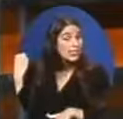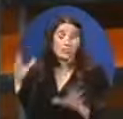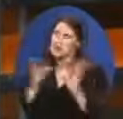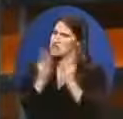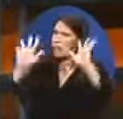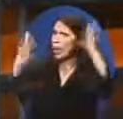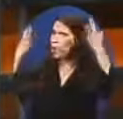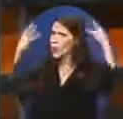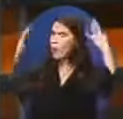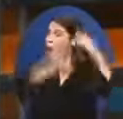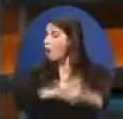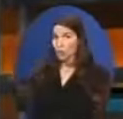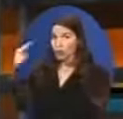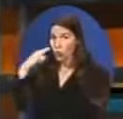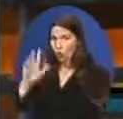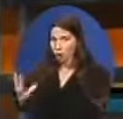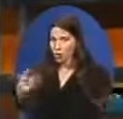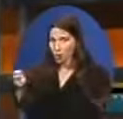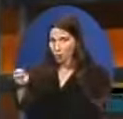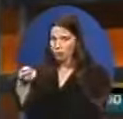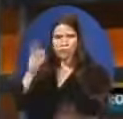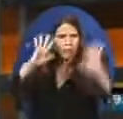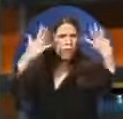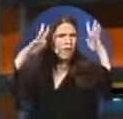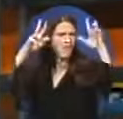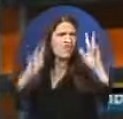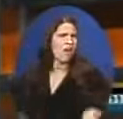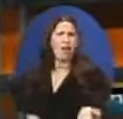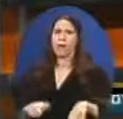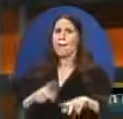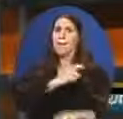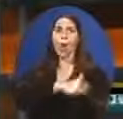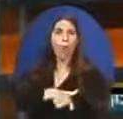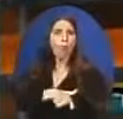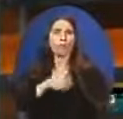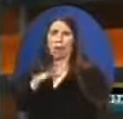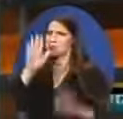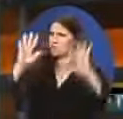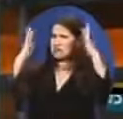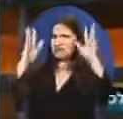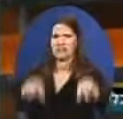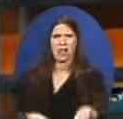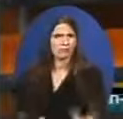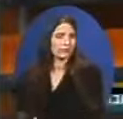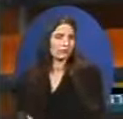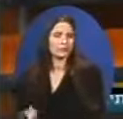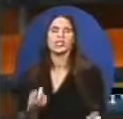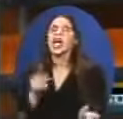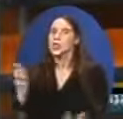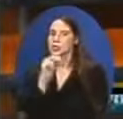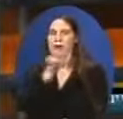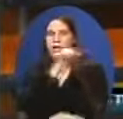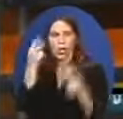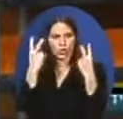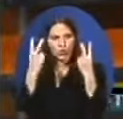מחיאות כפיים שמעולם לא היו לשום מנהיג זר, איך קיבלו אותו באום במקומות אחרים. אני חושב שהצלחנו להציב את הנושאים החיוניים